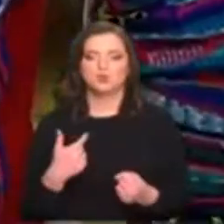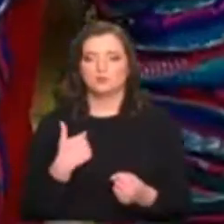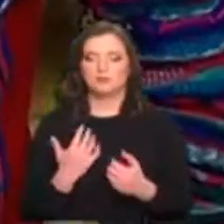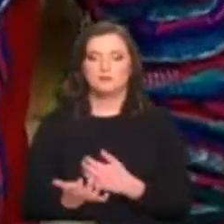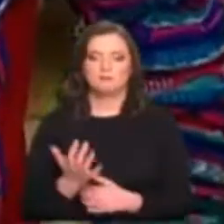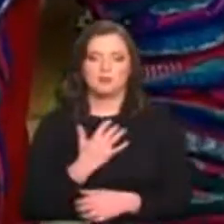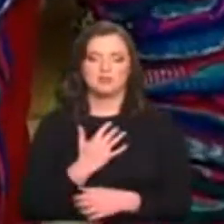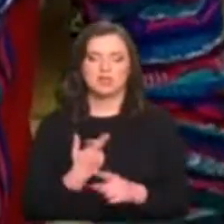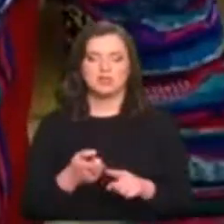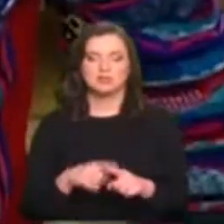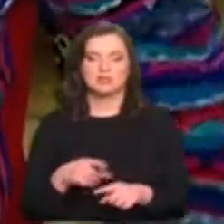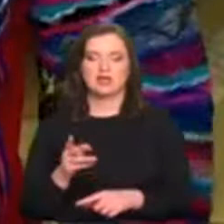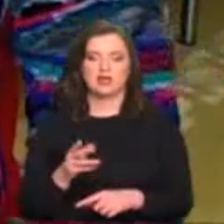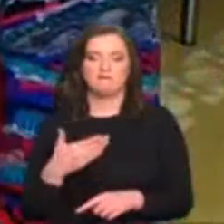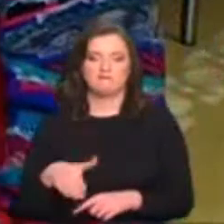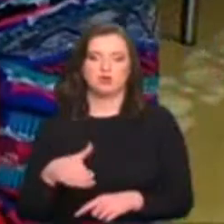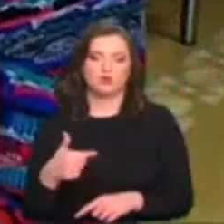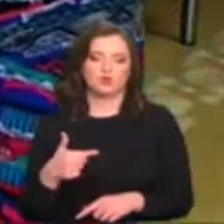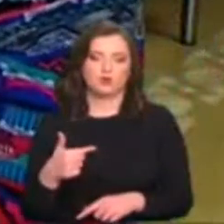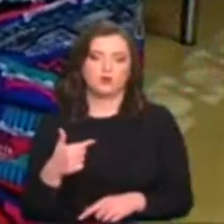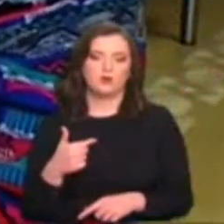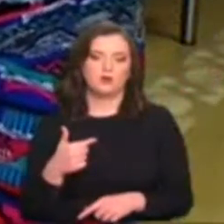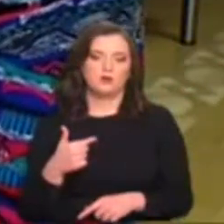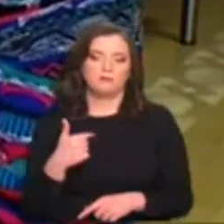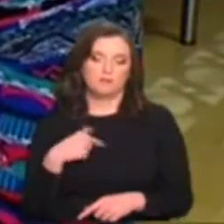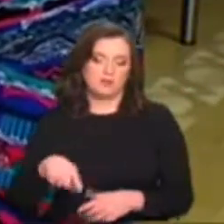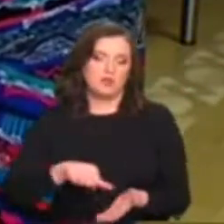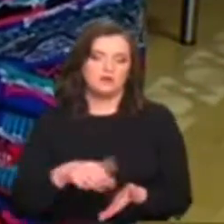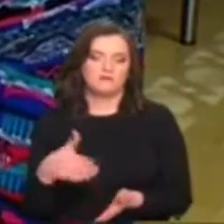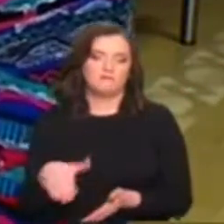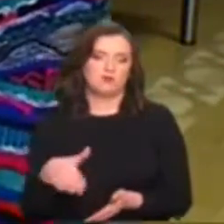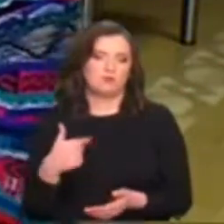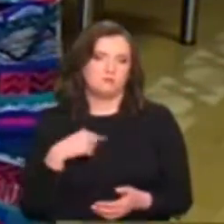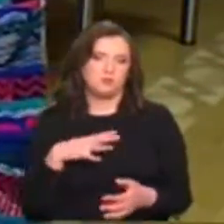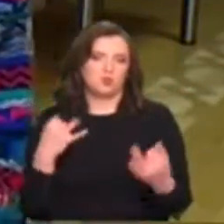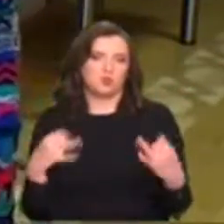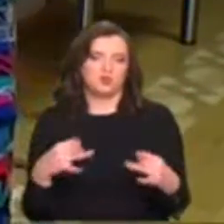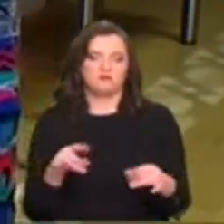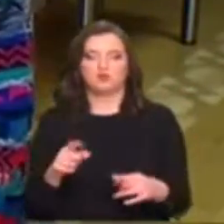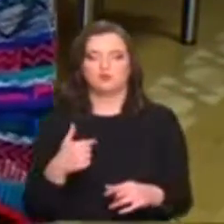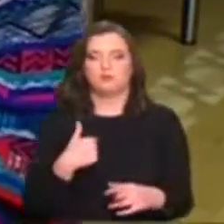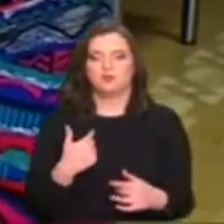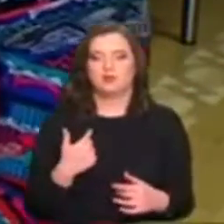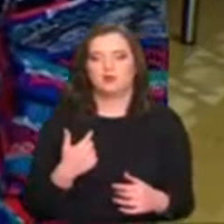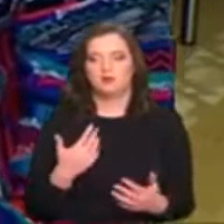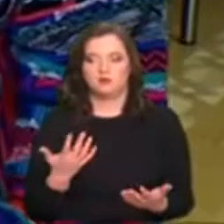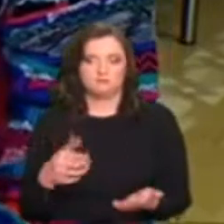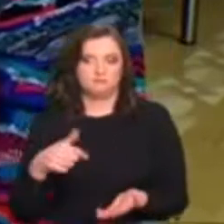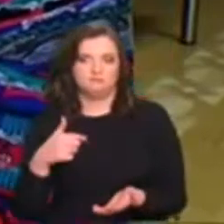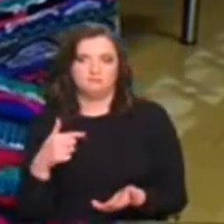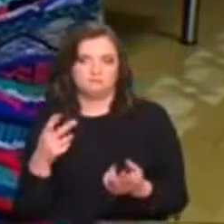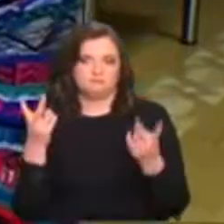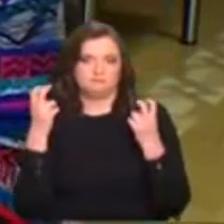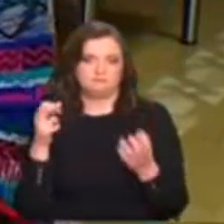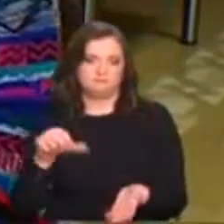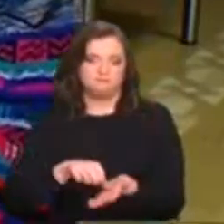відео, і, ну, звісно, мене на відео цьому немає, і мені було дивно, що мене якось асоціюють там